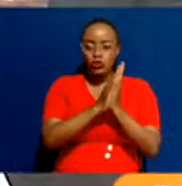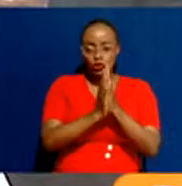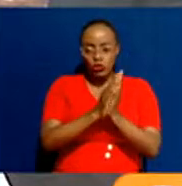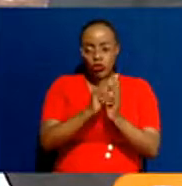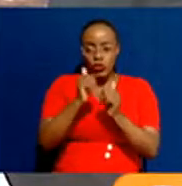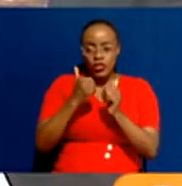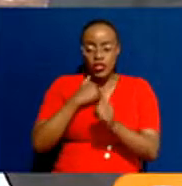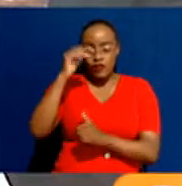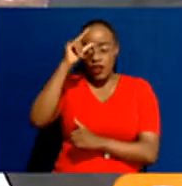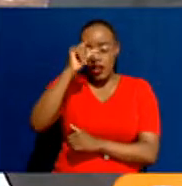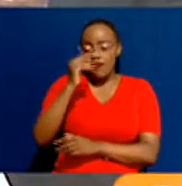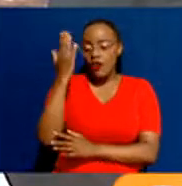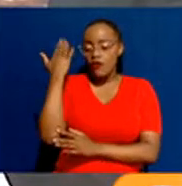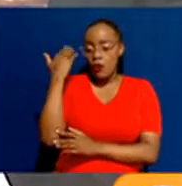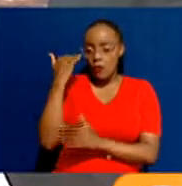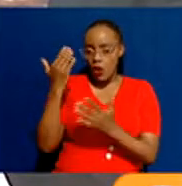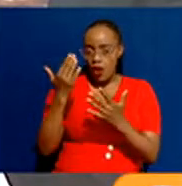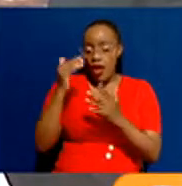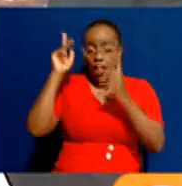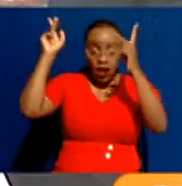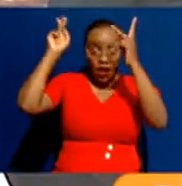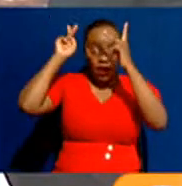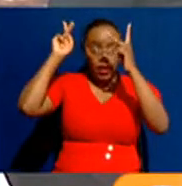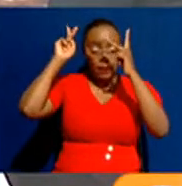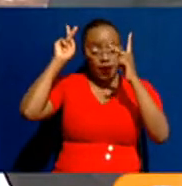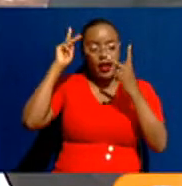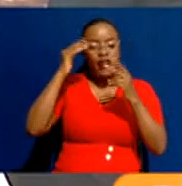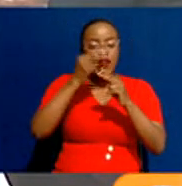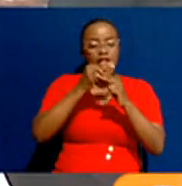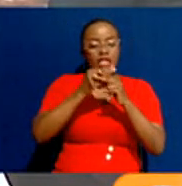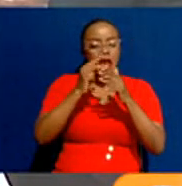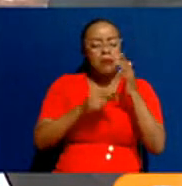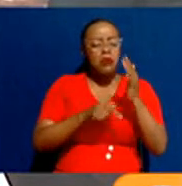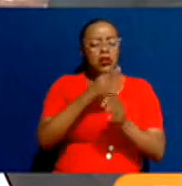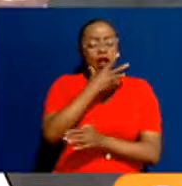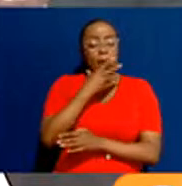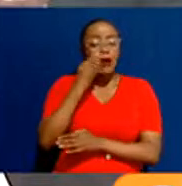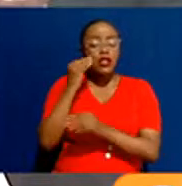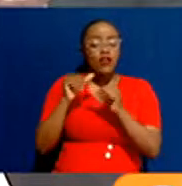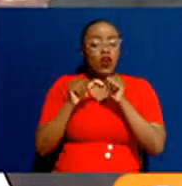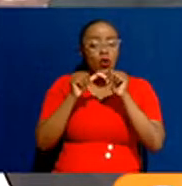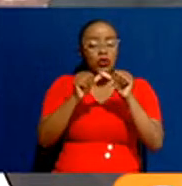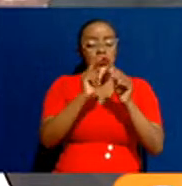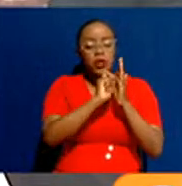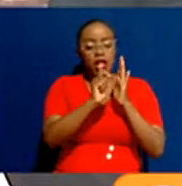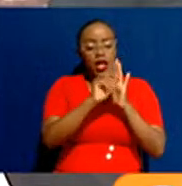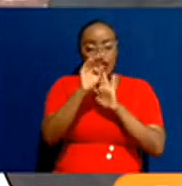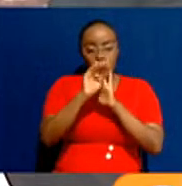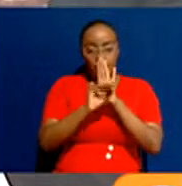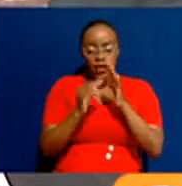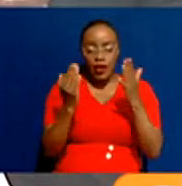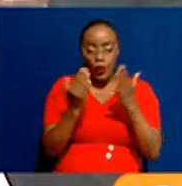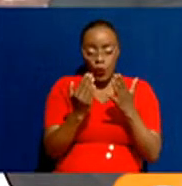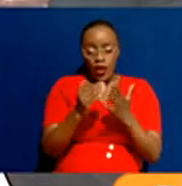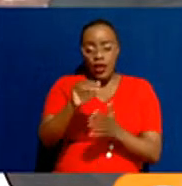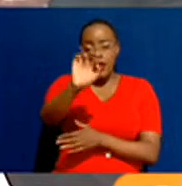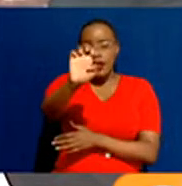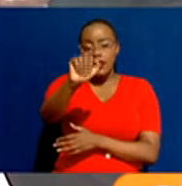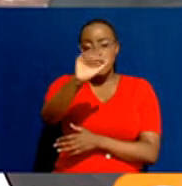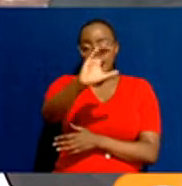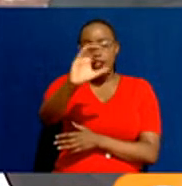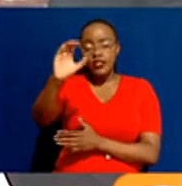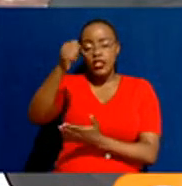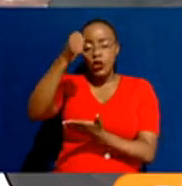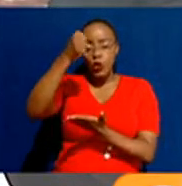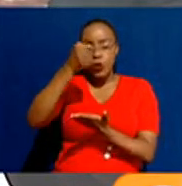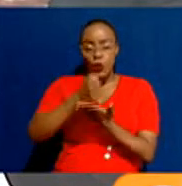Ambapo gavana wa zamani wa kaunti ya Kakamega, Wycliffe Oparanya, ameendelea kuandikisha taarifa katika afisi za tume ya